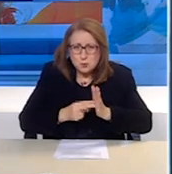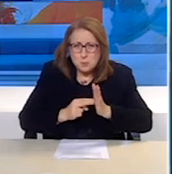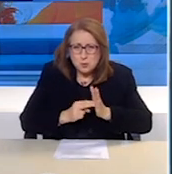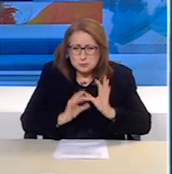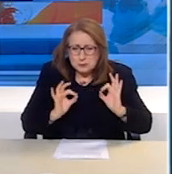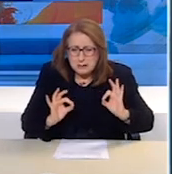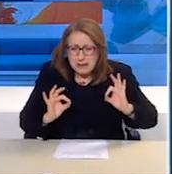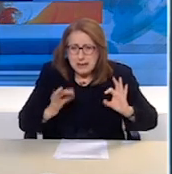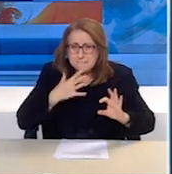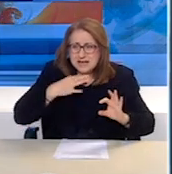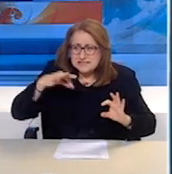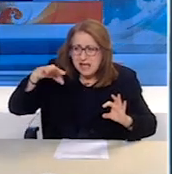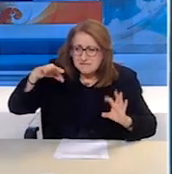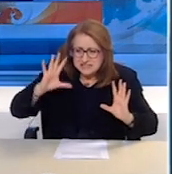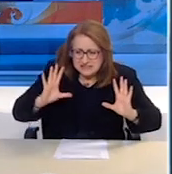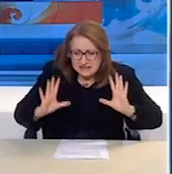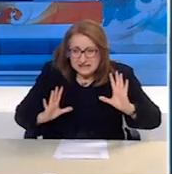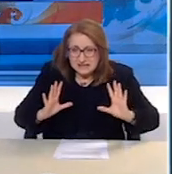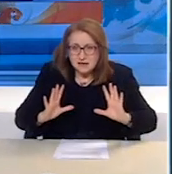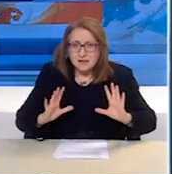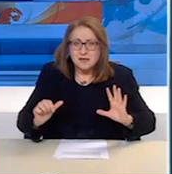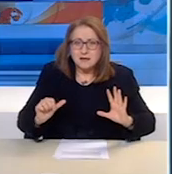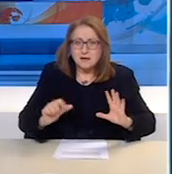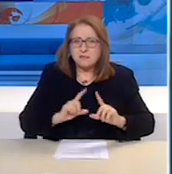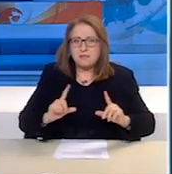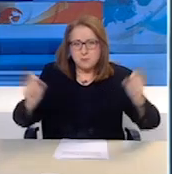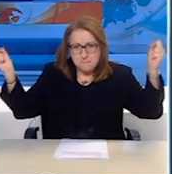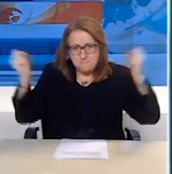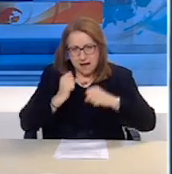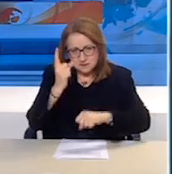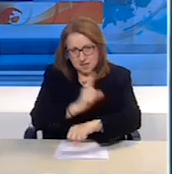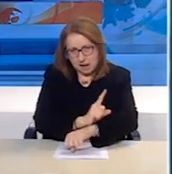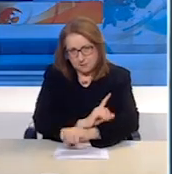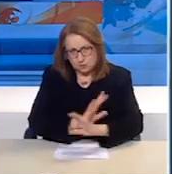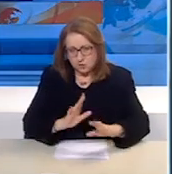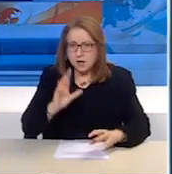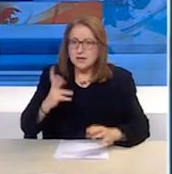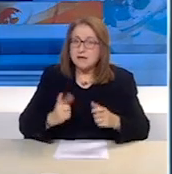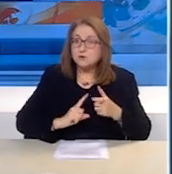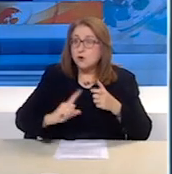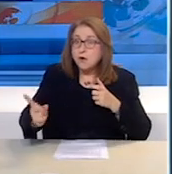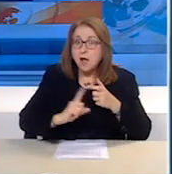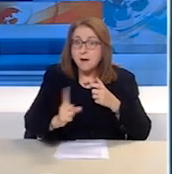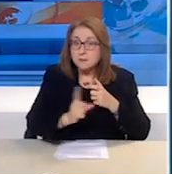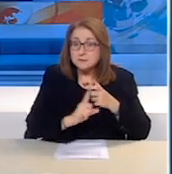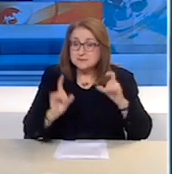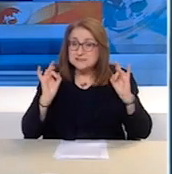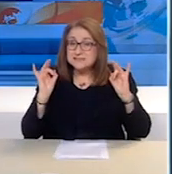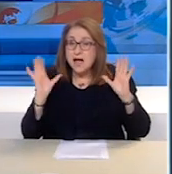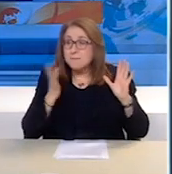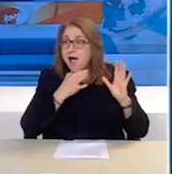μερική κανονικότητα. Εξακολουθούμε να αποφεύγουμε άσκοπες μετακινήσεις, εξακολουθούμε να τηρούμε με θρησκευτική